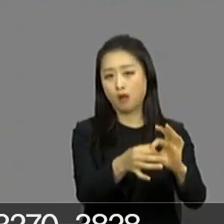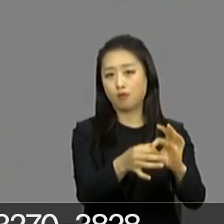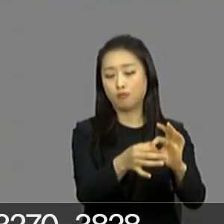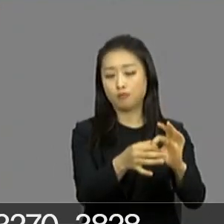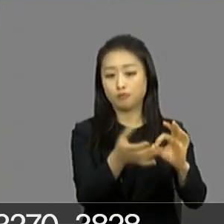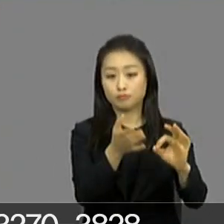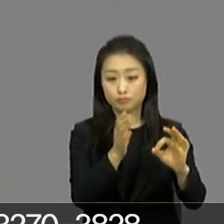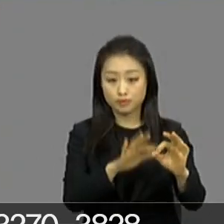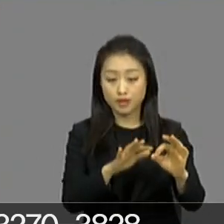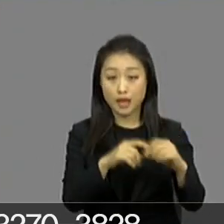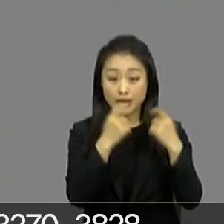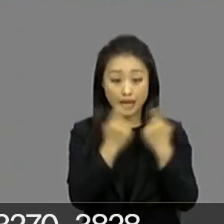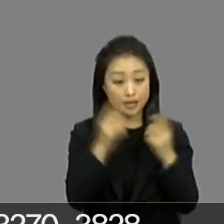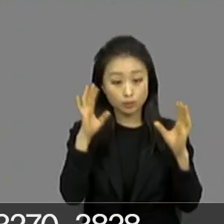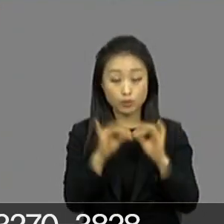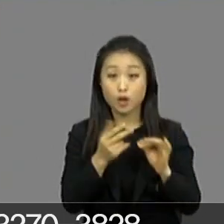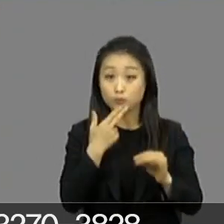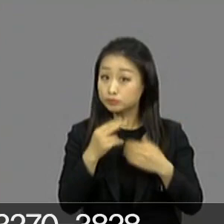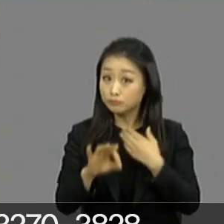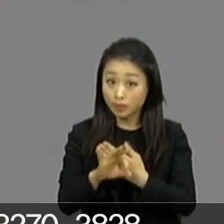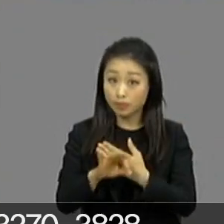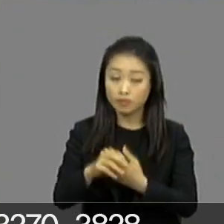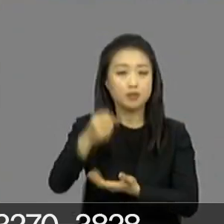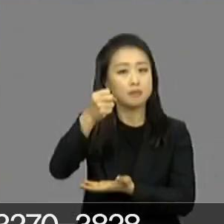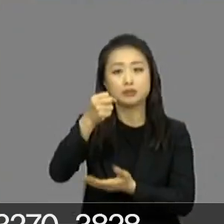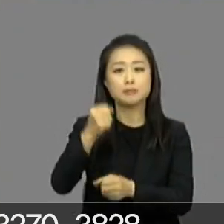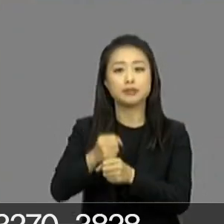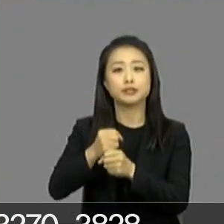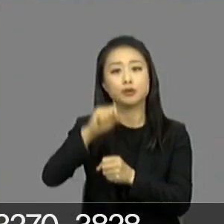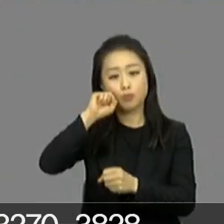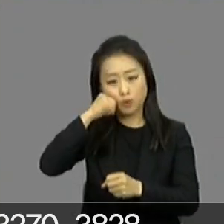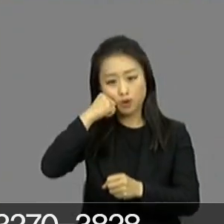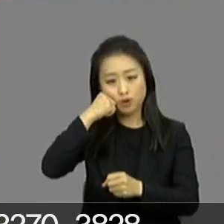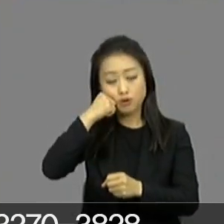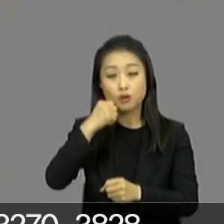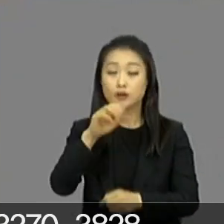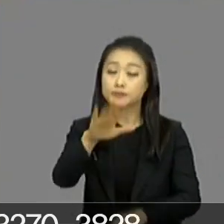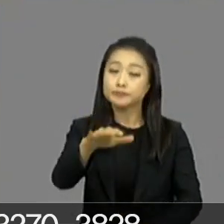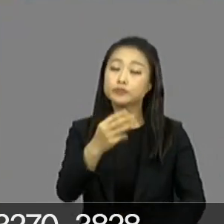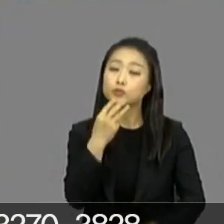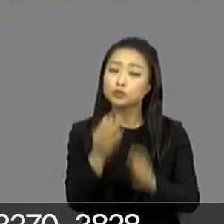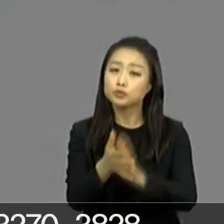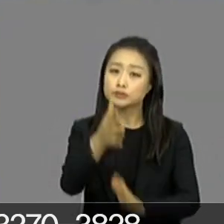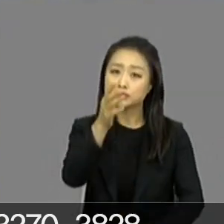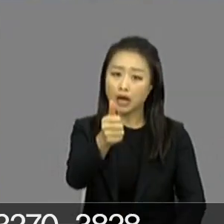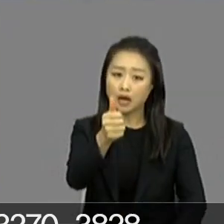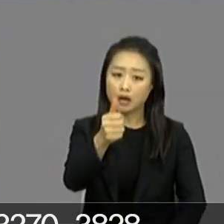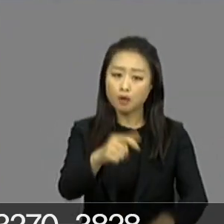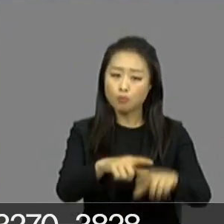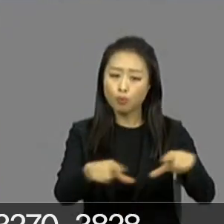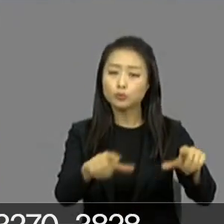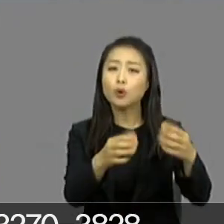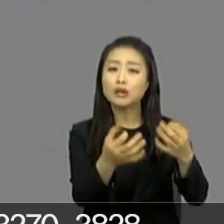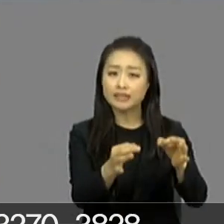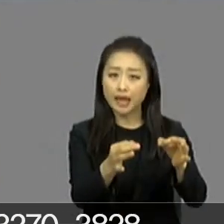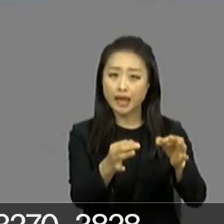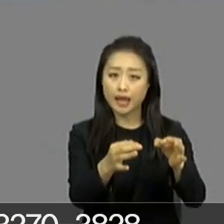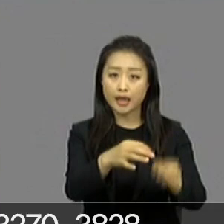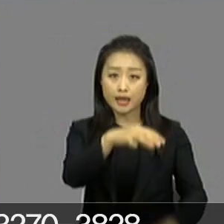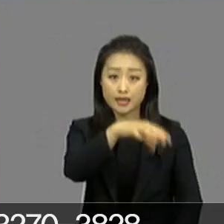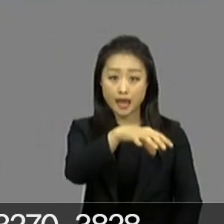그 펀드를 만들 수 없습니까 근데요 열애 물론입니다 그런데 연상되지 그럼 서울시장이 어떻게 시중은행 한테 그